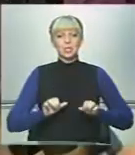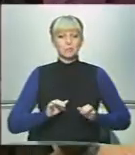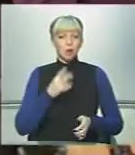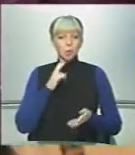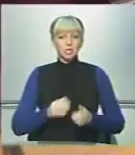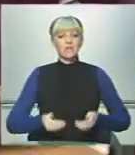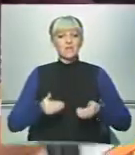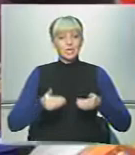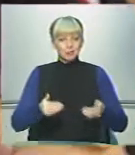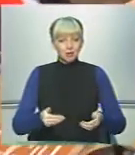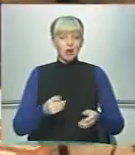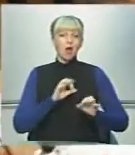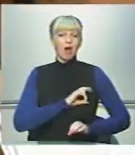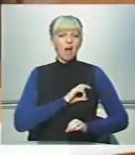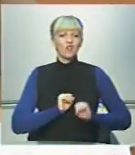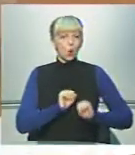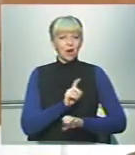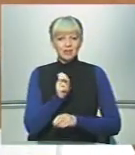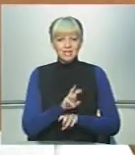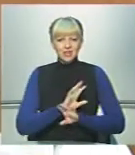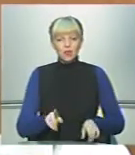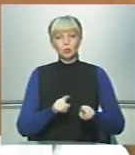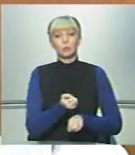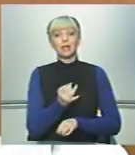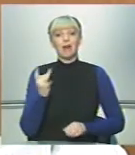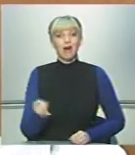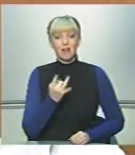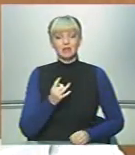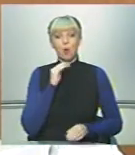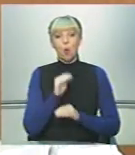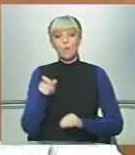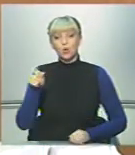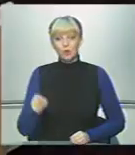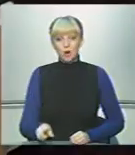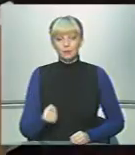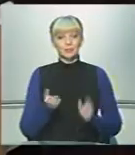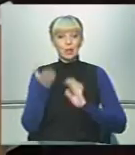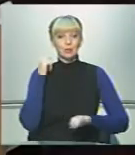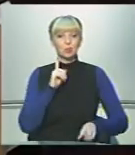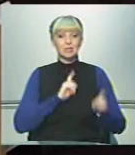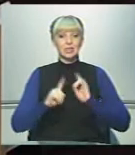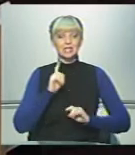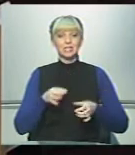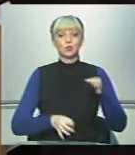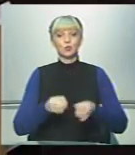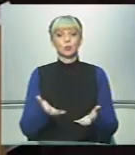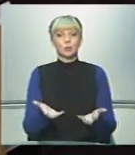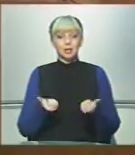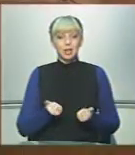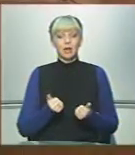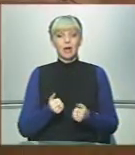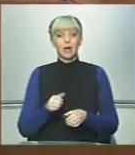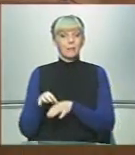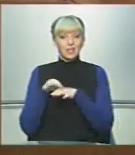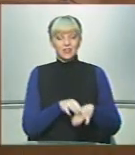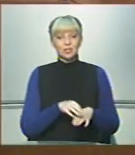постійно відкладають, то адвокат не з'являється, то вже кілька разів обвинувачений. На минулому засіданні суд постановив привід